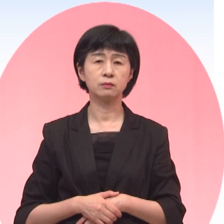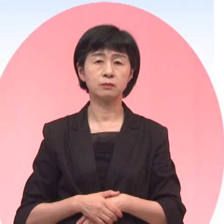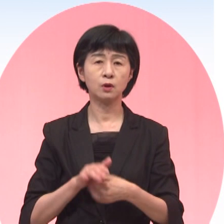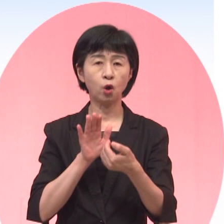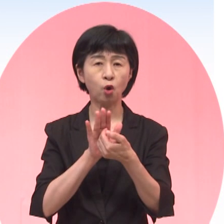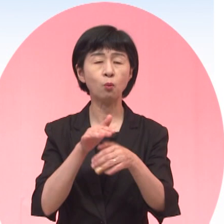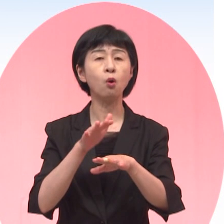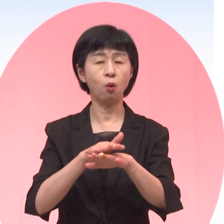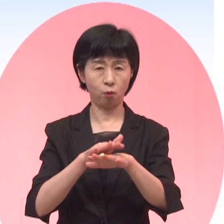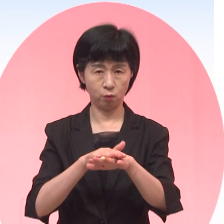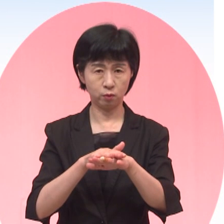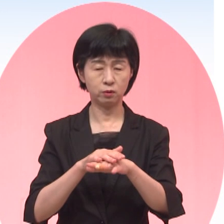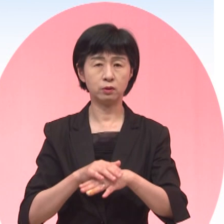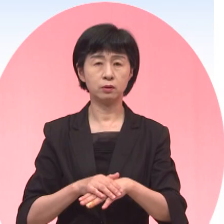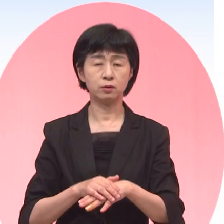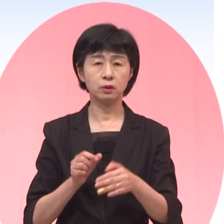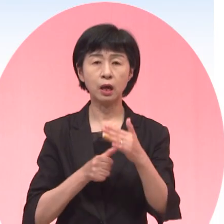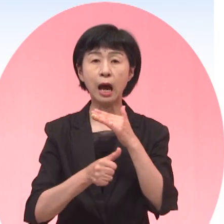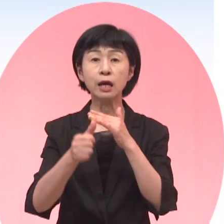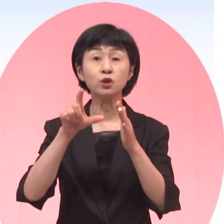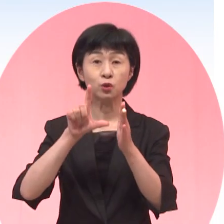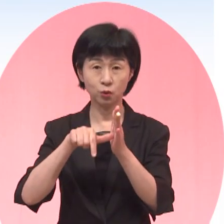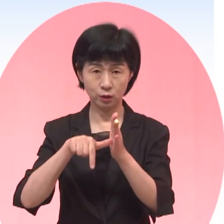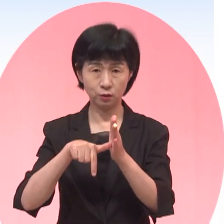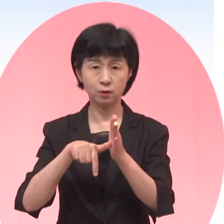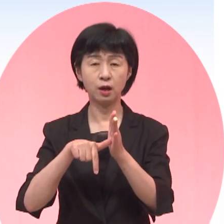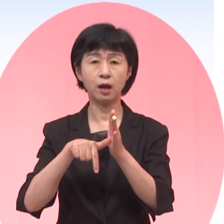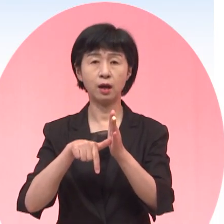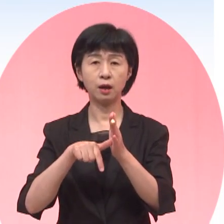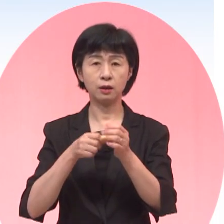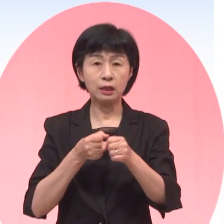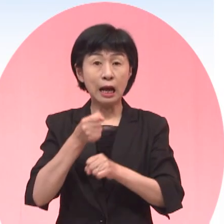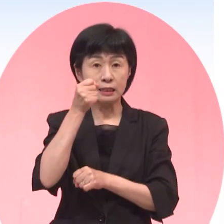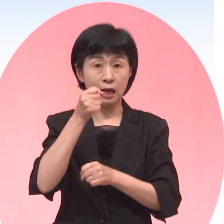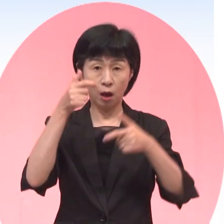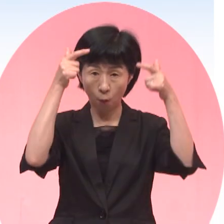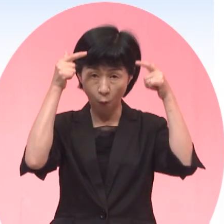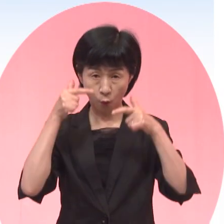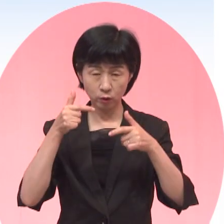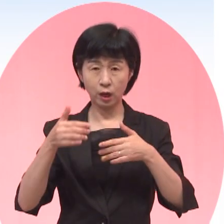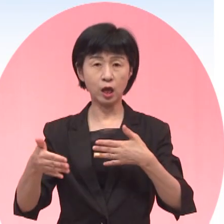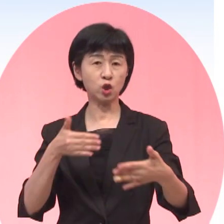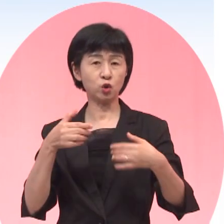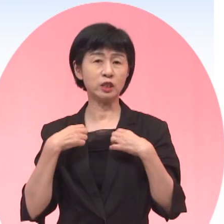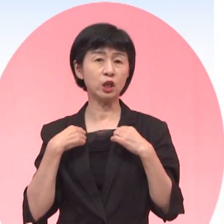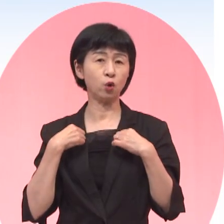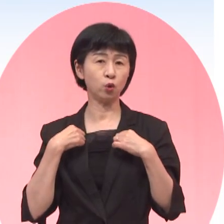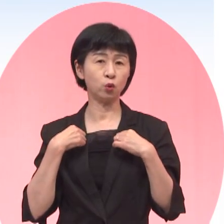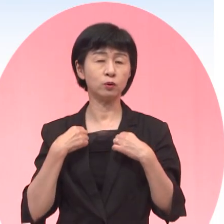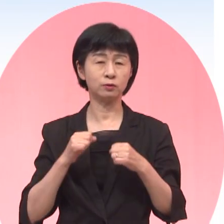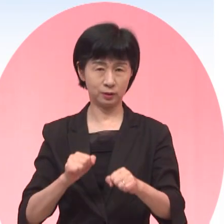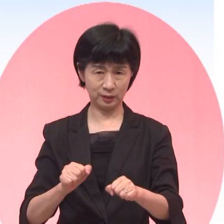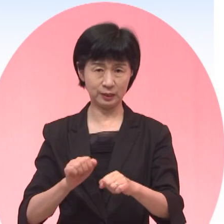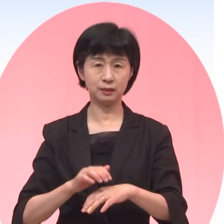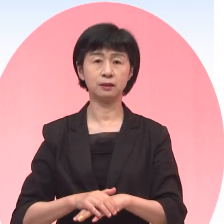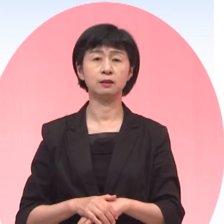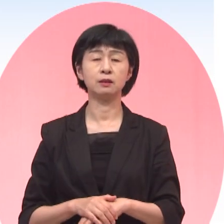予防法、外出をする際は日傘や帽子、涼しい服装を心がけまし